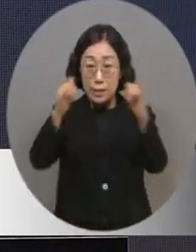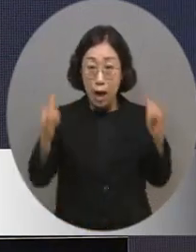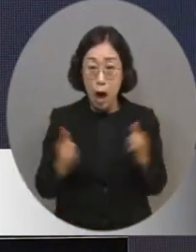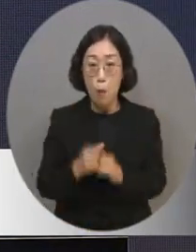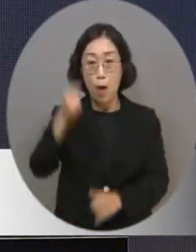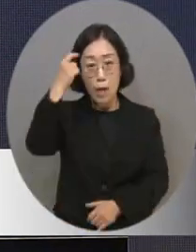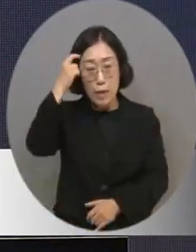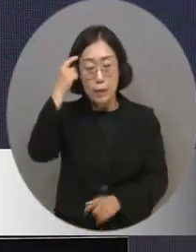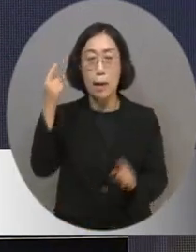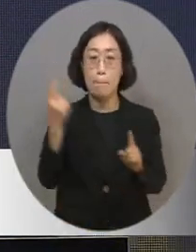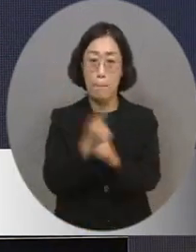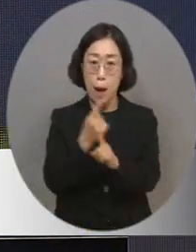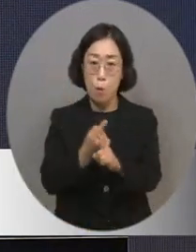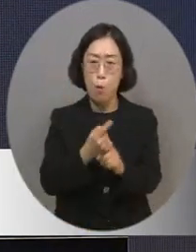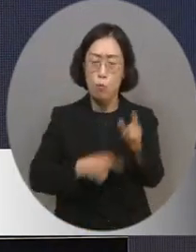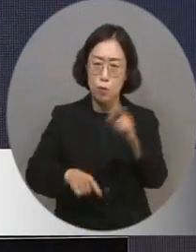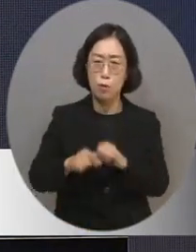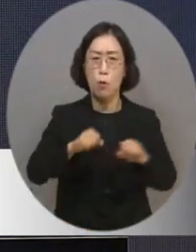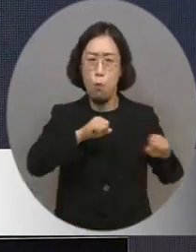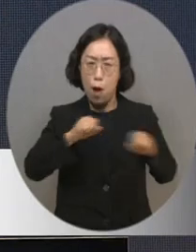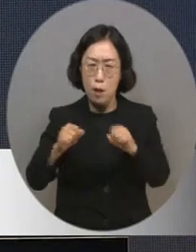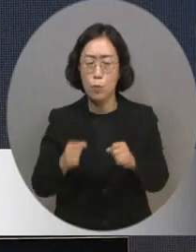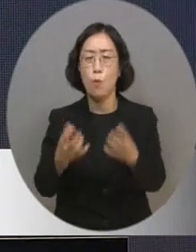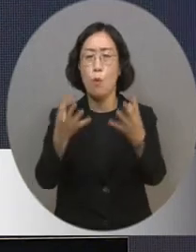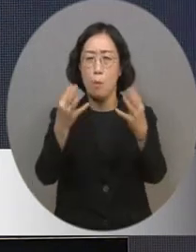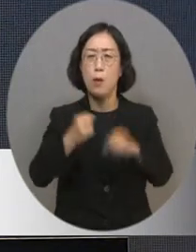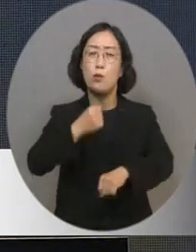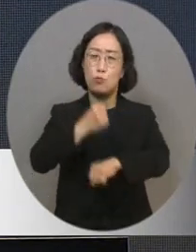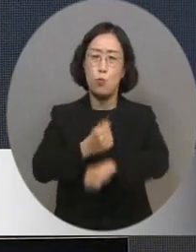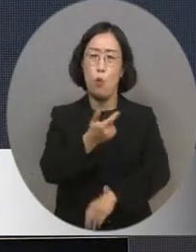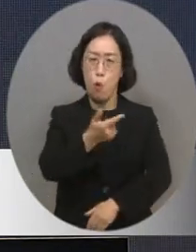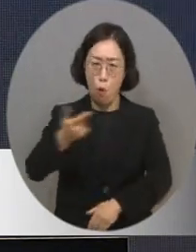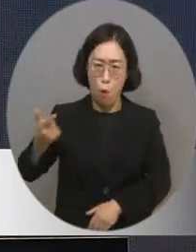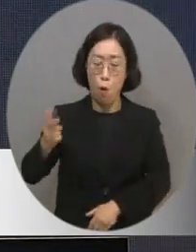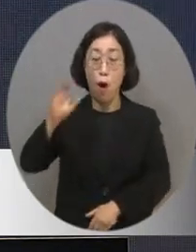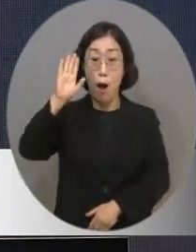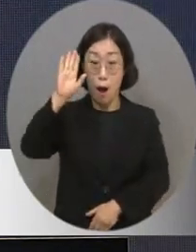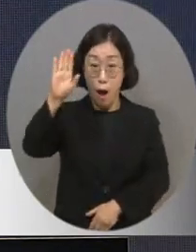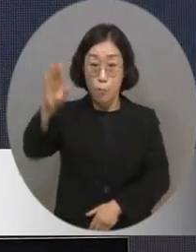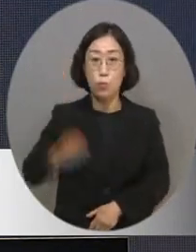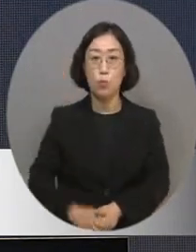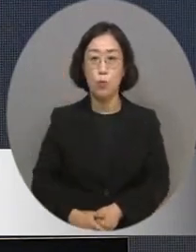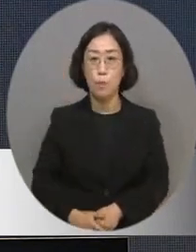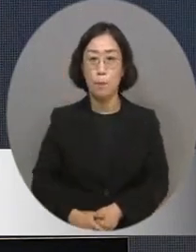개선에도 많은 업적을 남기셨습니다. 앞으로